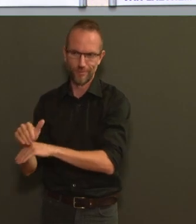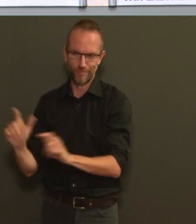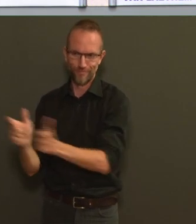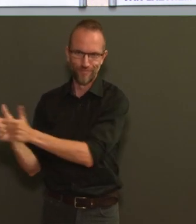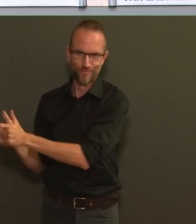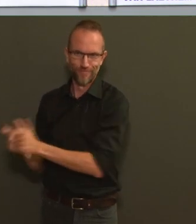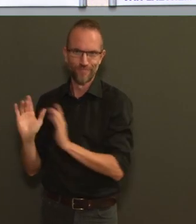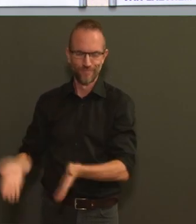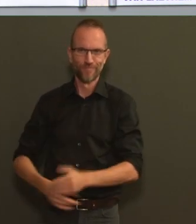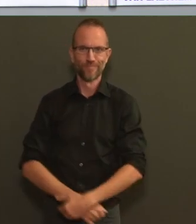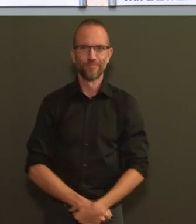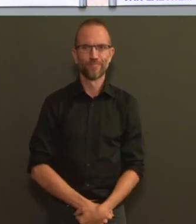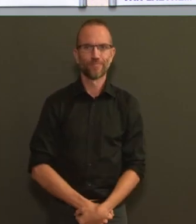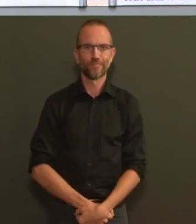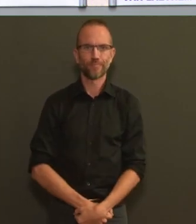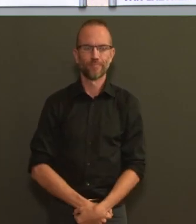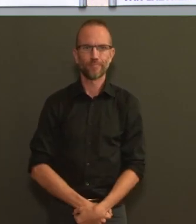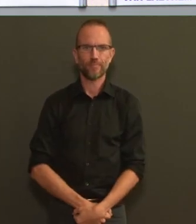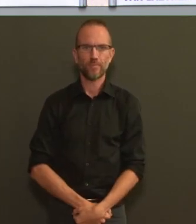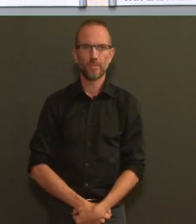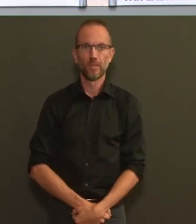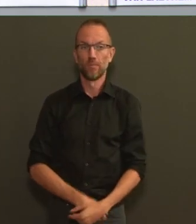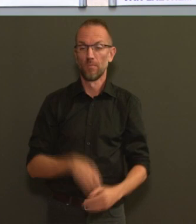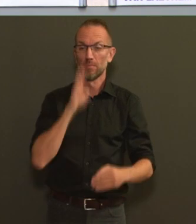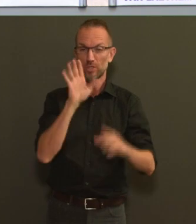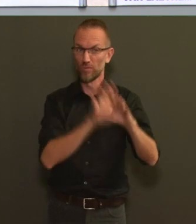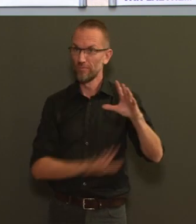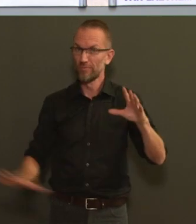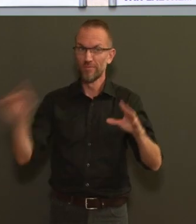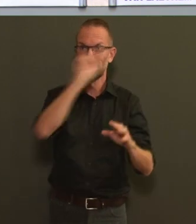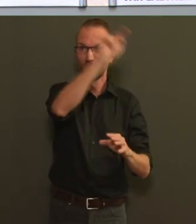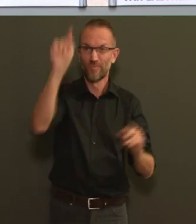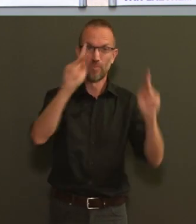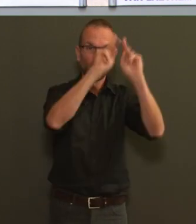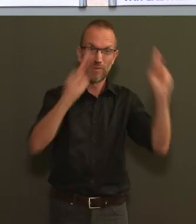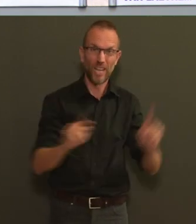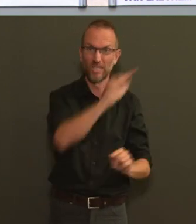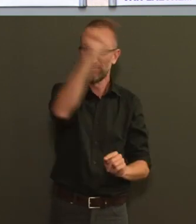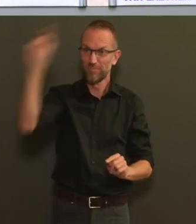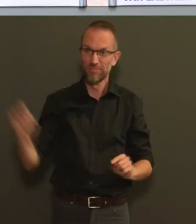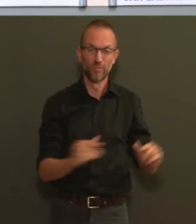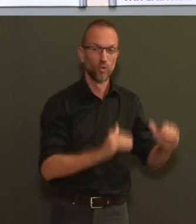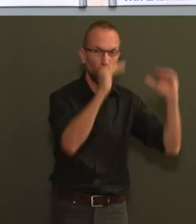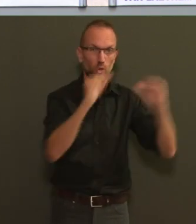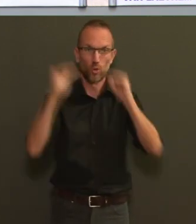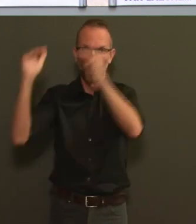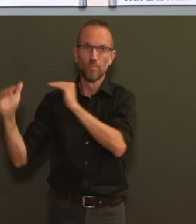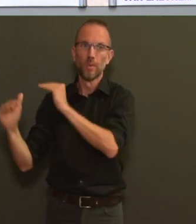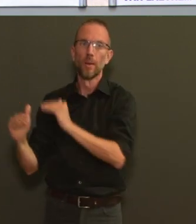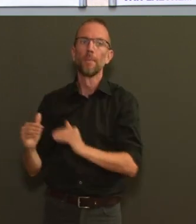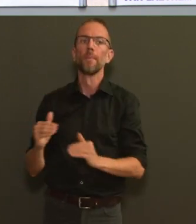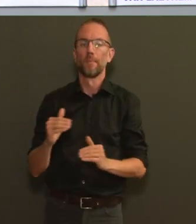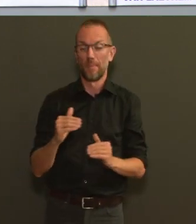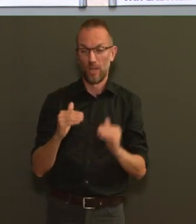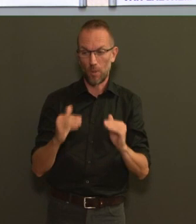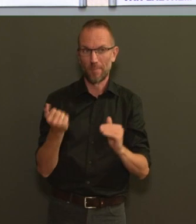On l'a dit, c'est surtout le territoire que cela se passe, même si, comme durant ces dernières semaines, c'est au niveau de Bruxelles et des provinces